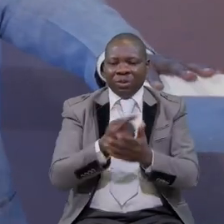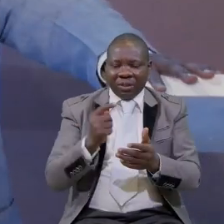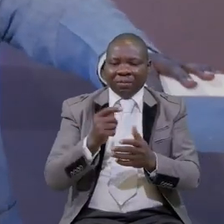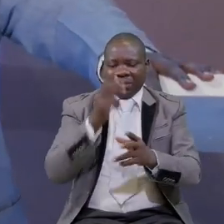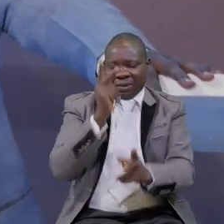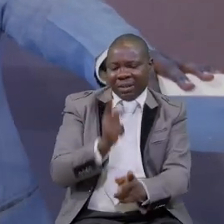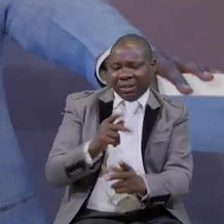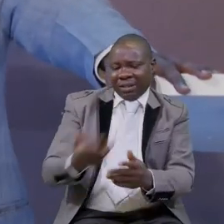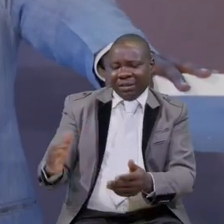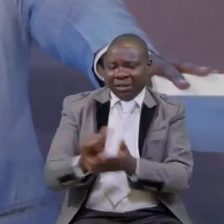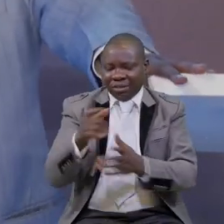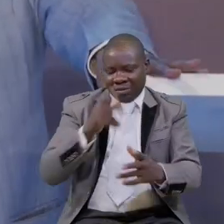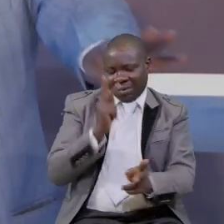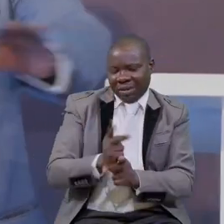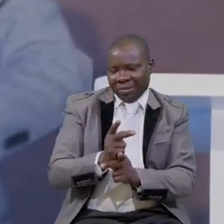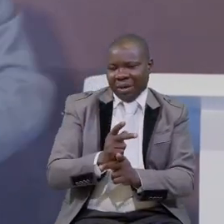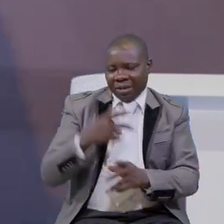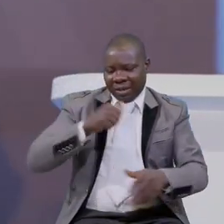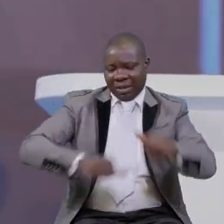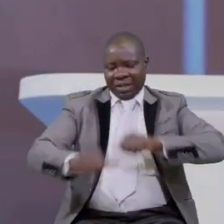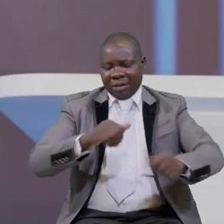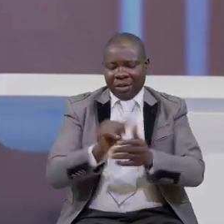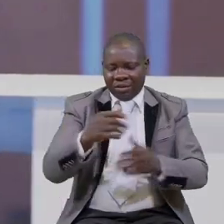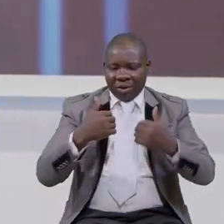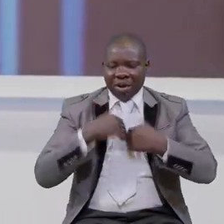les réservations que tu avais, tout va disparaître.